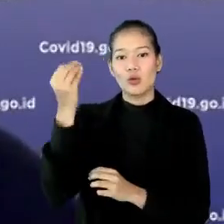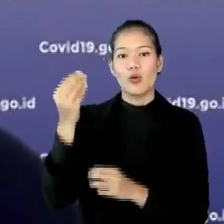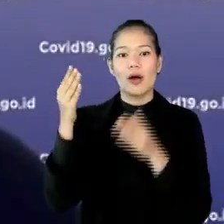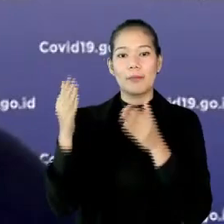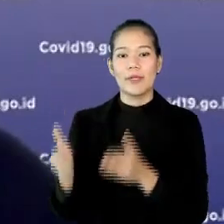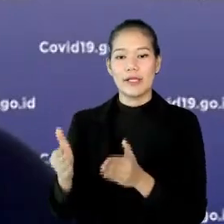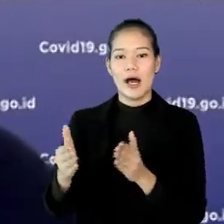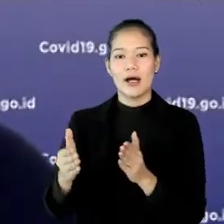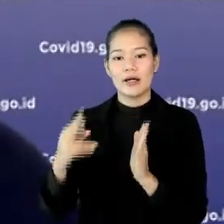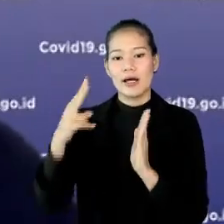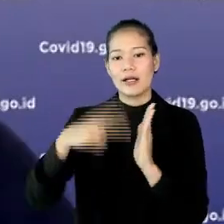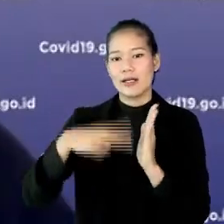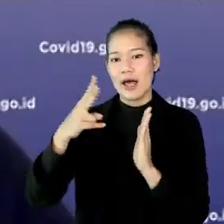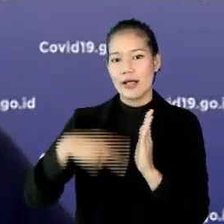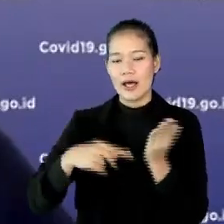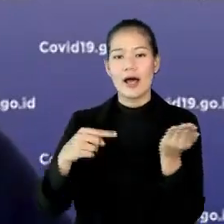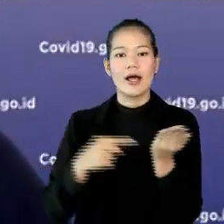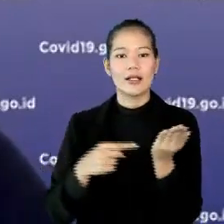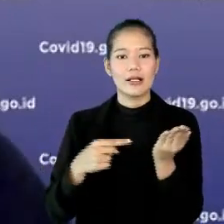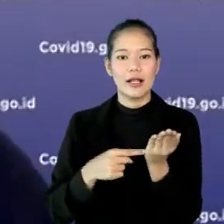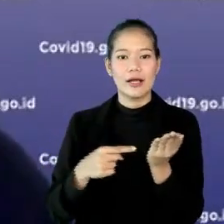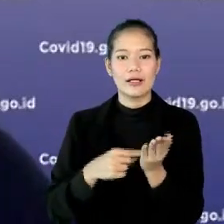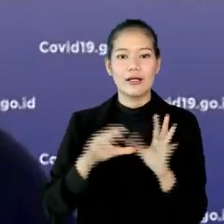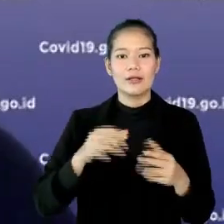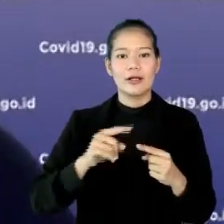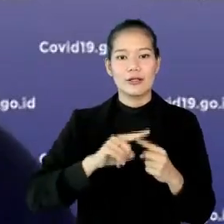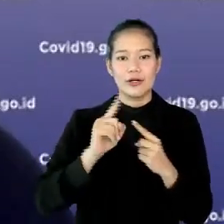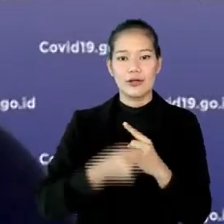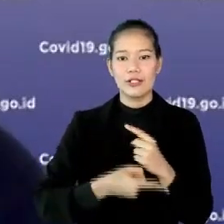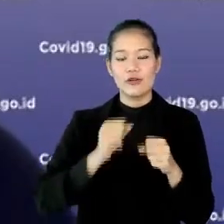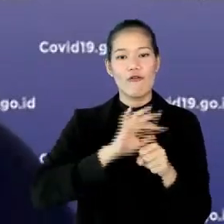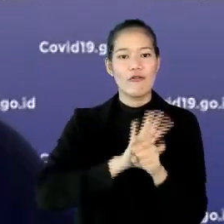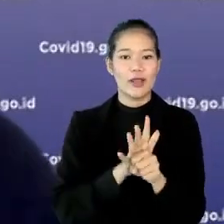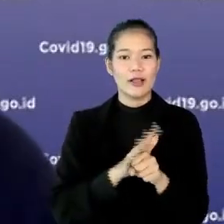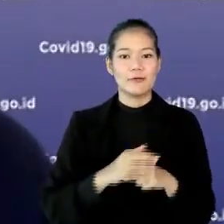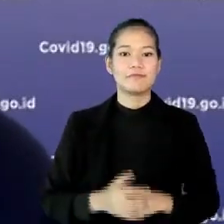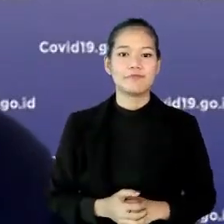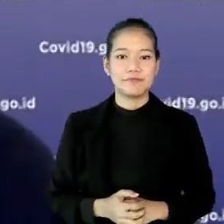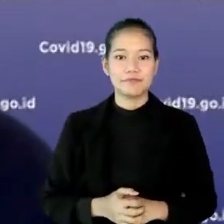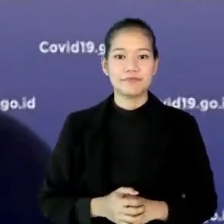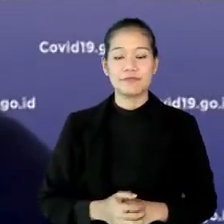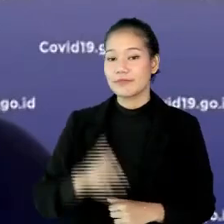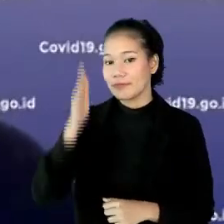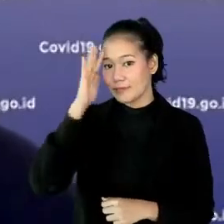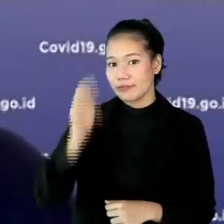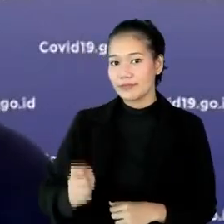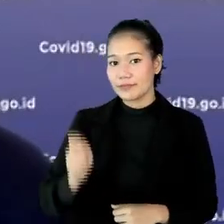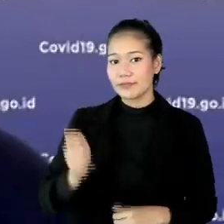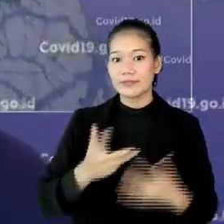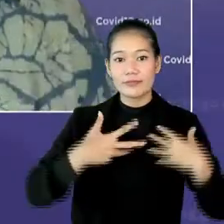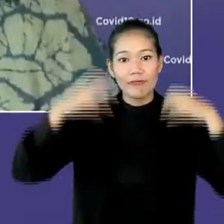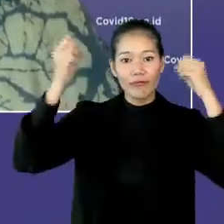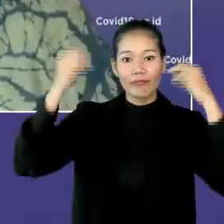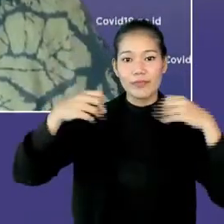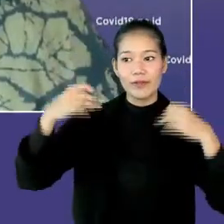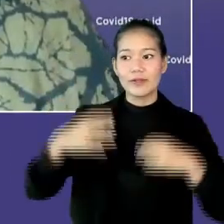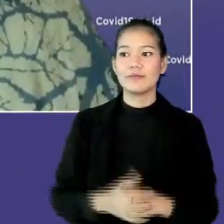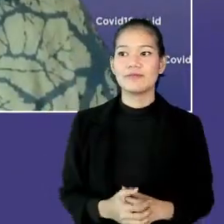Bidang Data dan IT dari Satgas Penanganan COVID-19. Assalamualaikum Dr.